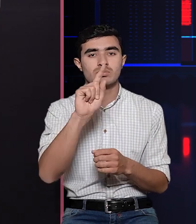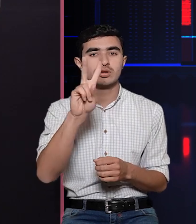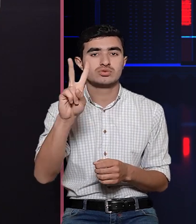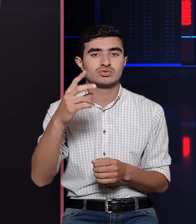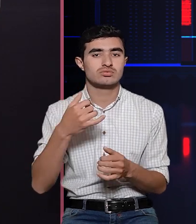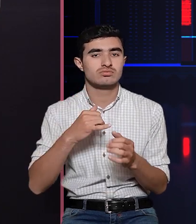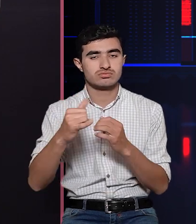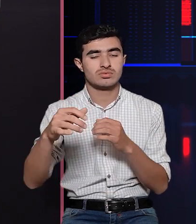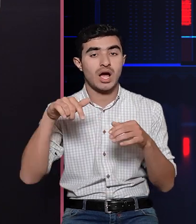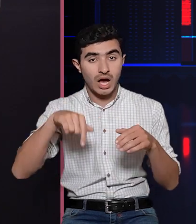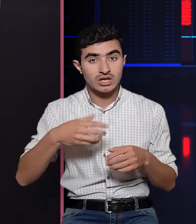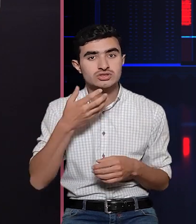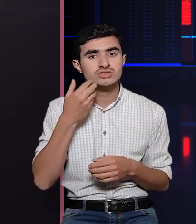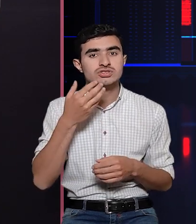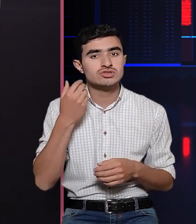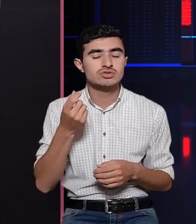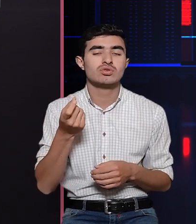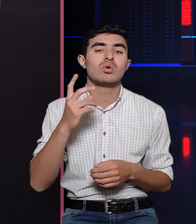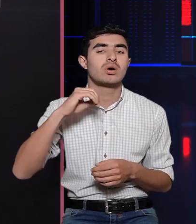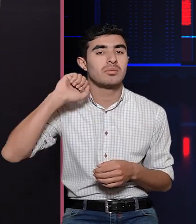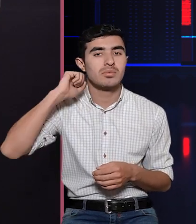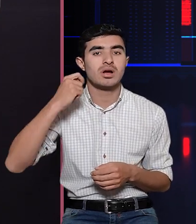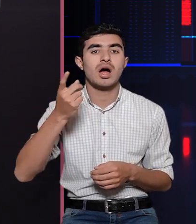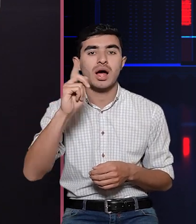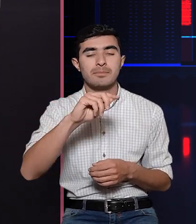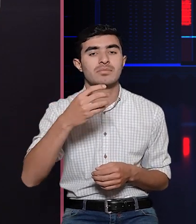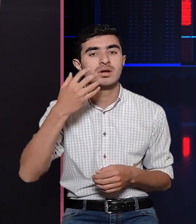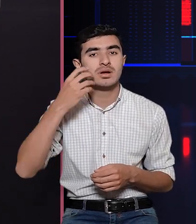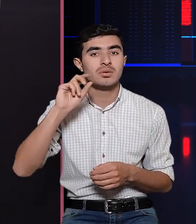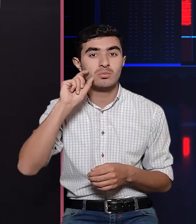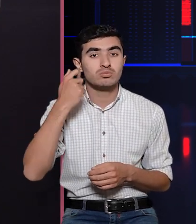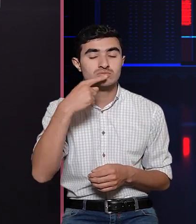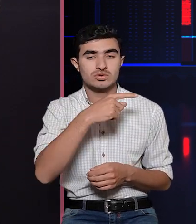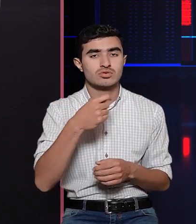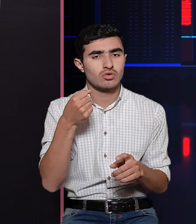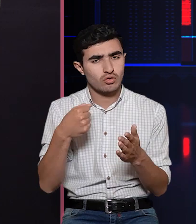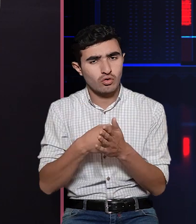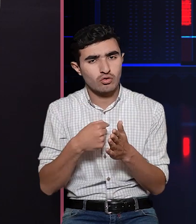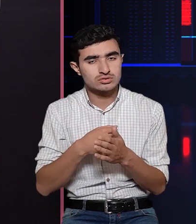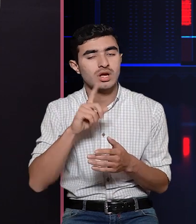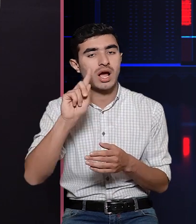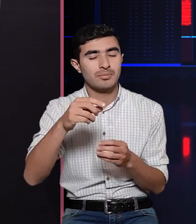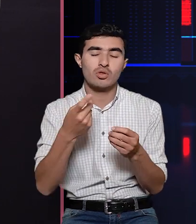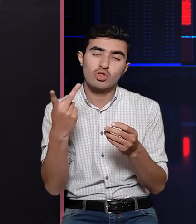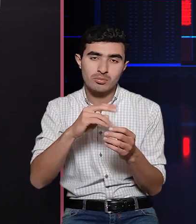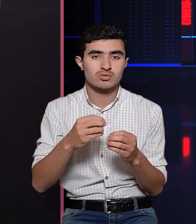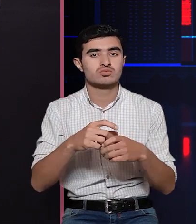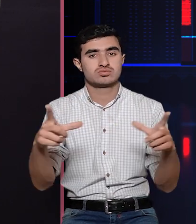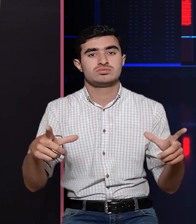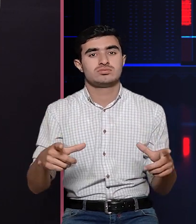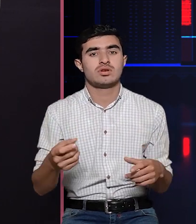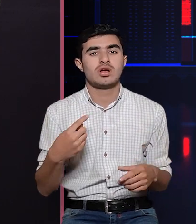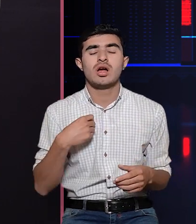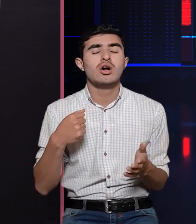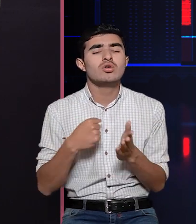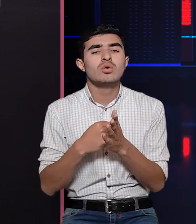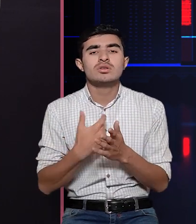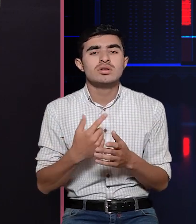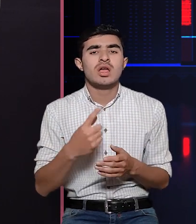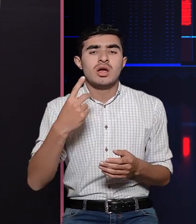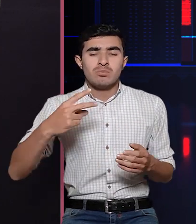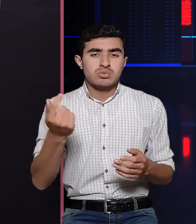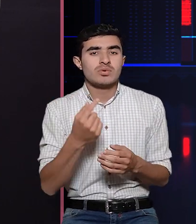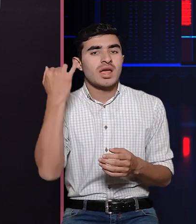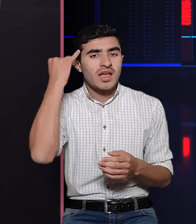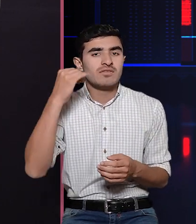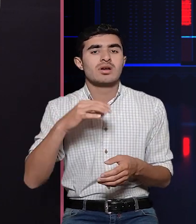اور بلوچستان میں کوشش ہے کہ نظام بن جائے تاکہ ہر پاکستانی کو یہ احساس تحفظ ہو کہ کوئی بھی ایمرجنسی ہوگی صرف ایک نمبر ڈائل کرے